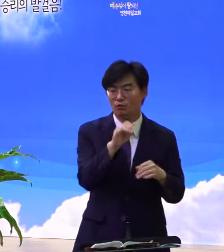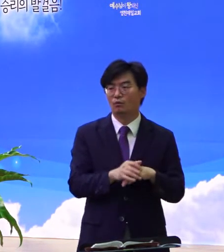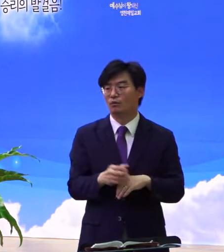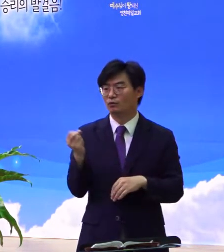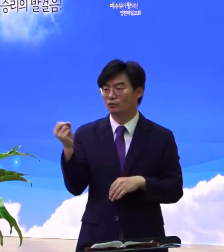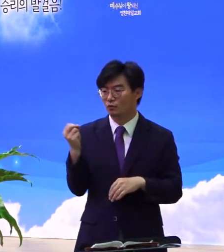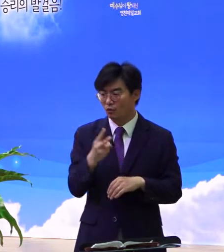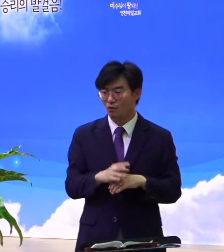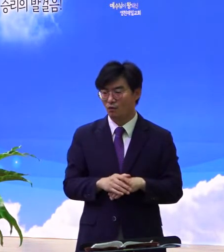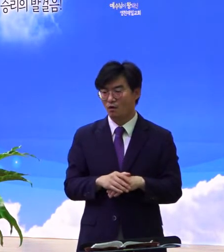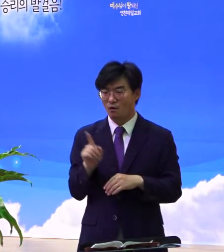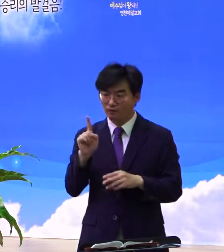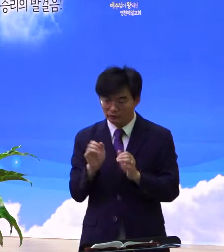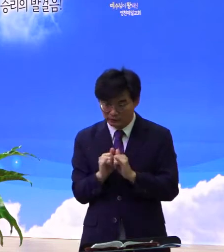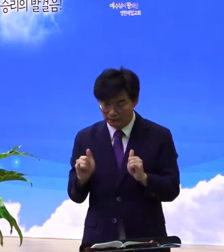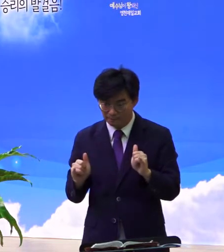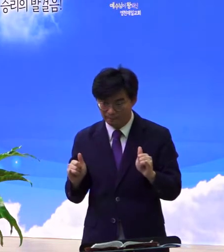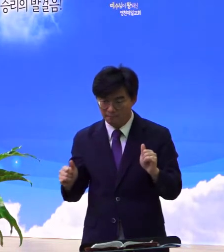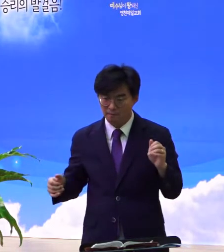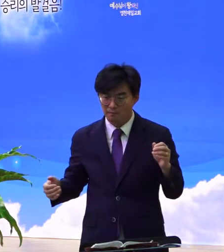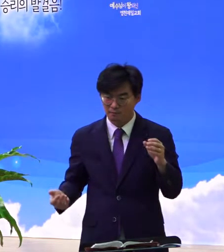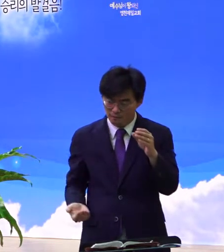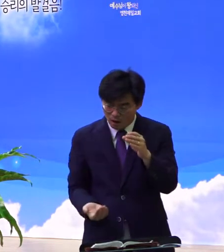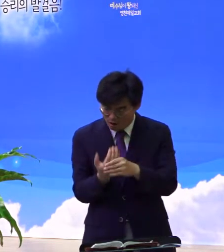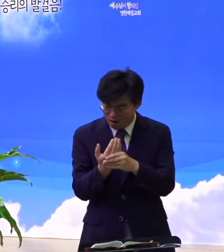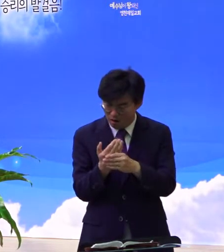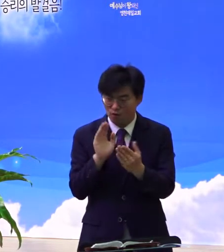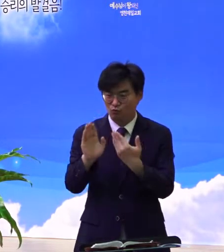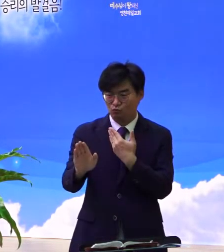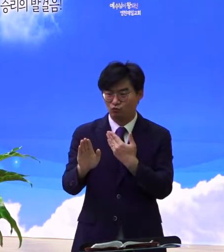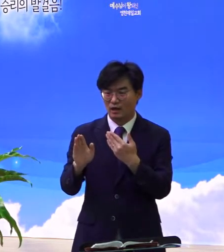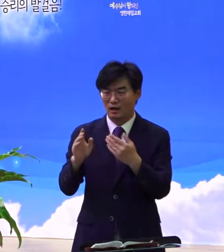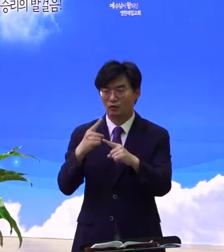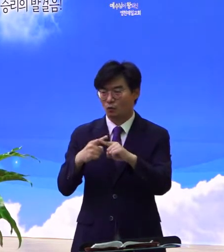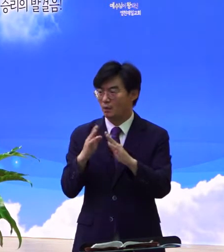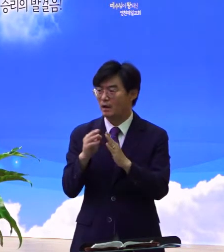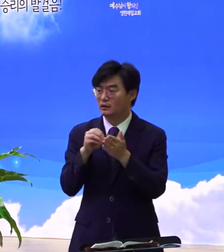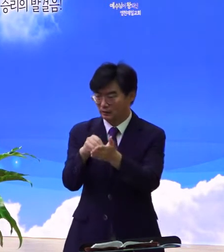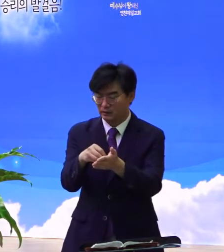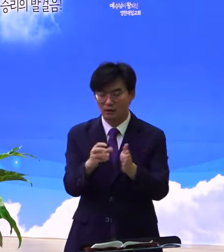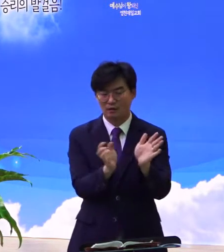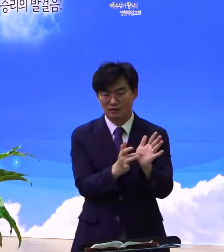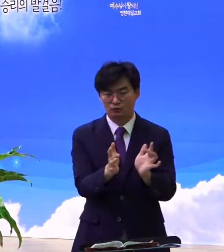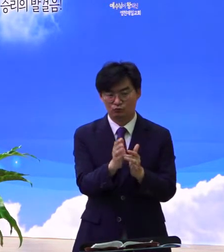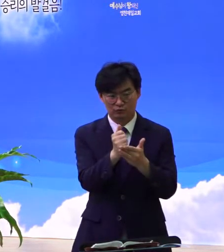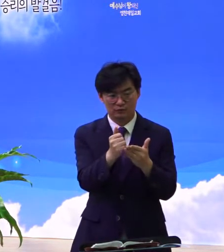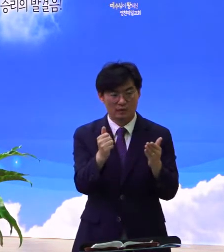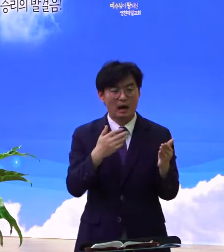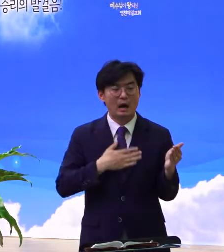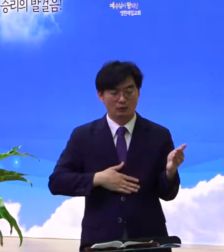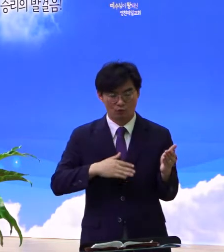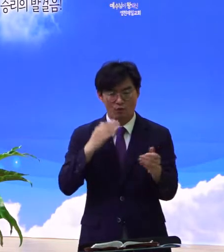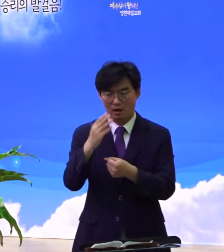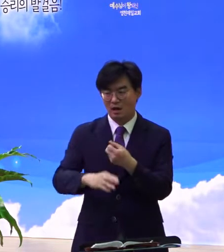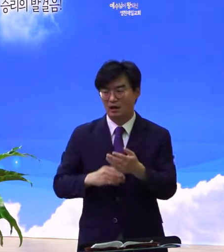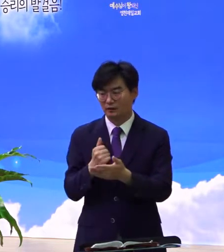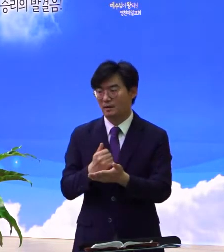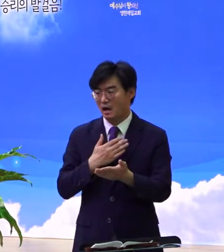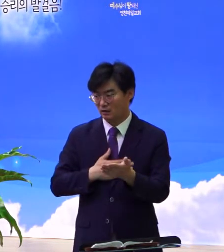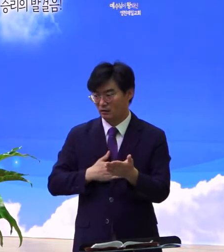정말 결정적인 어떤 사건들을 통해서 하나님을 만나게 되고 예수님을 알게 되고 그래서 신앙을 갖게